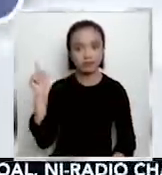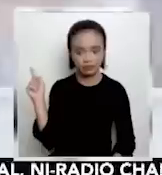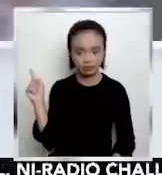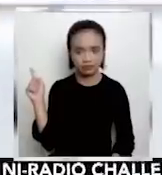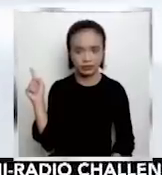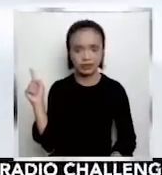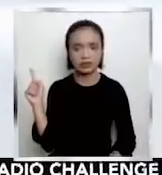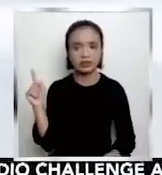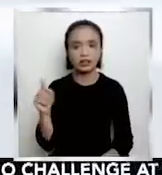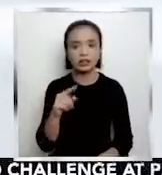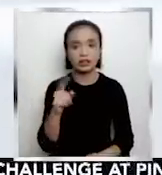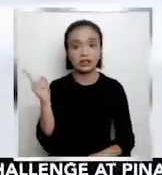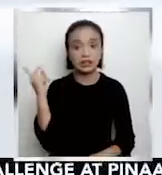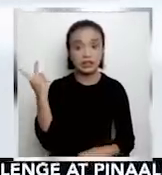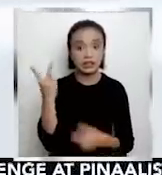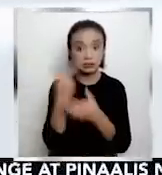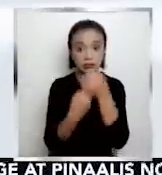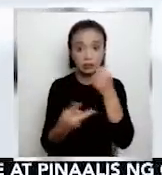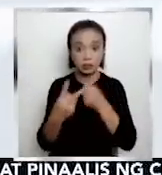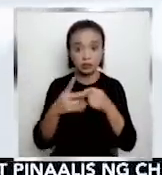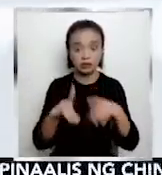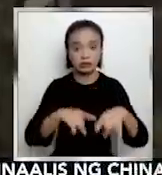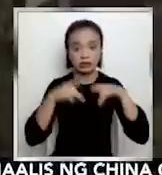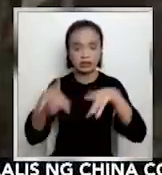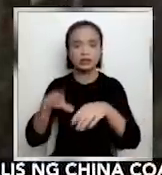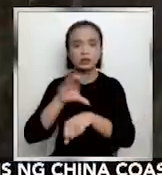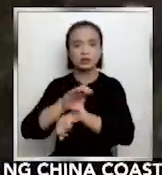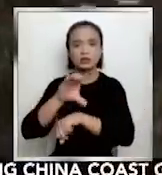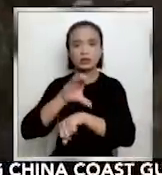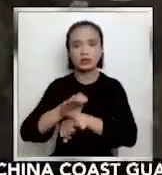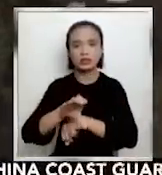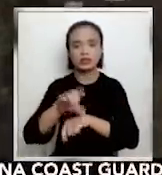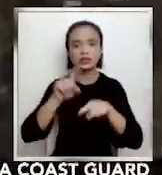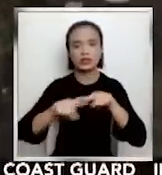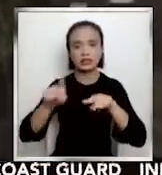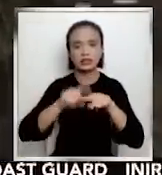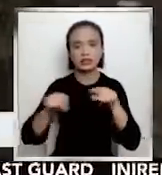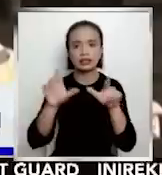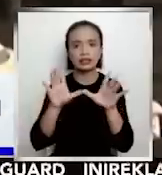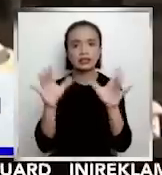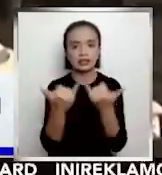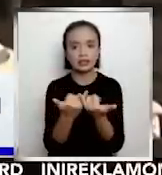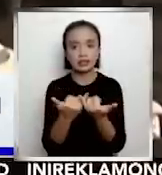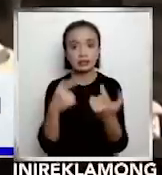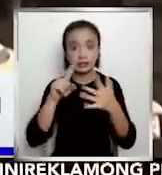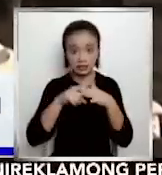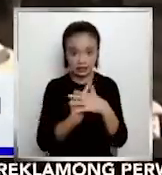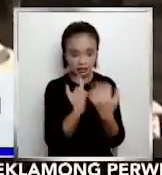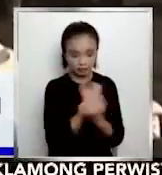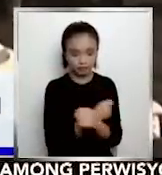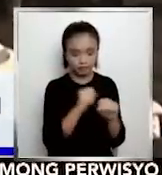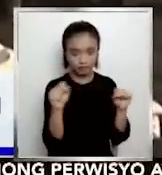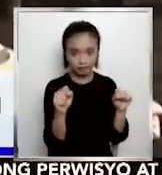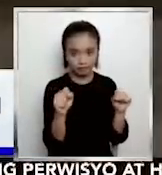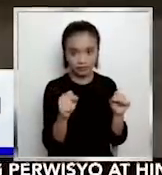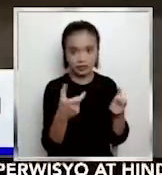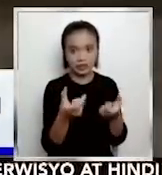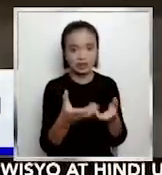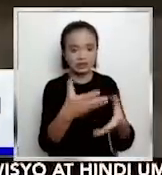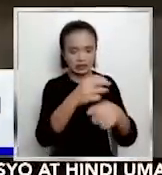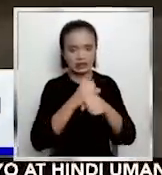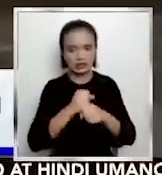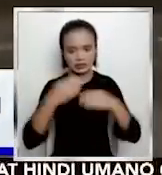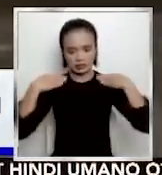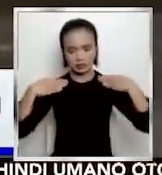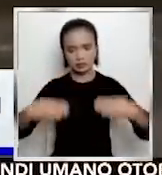pawang consultants ng Energy Development Corporation. Mula sa rescue ay nag-shift na sa retrieval operations ang mga naghanap.